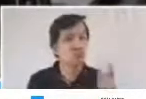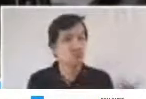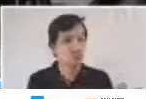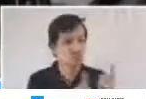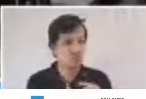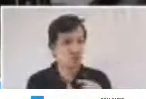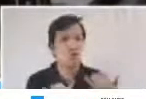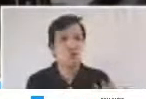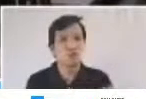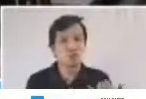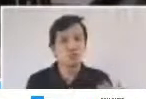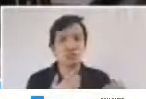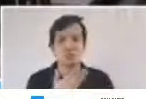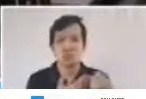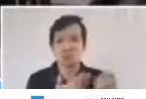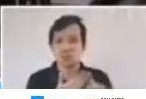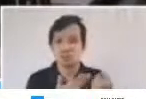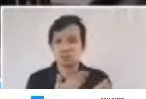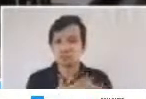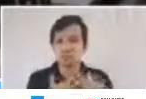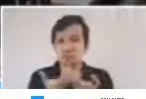Did I hear it right, sir? Beat COVID?